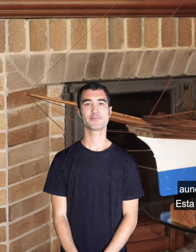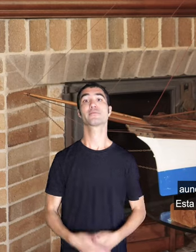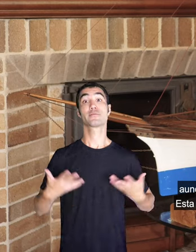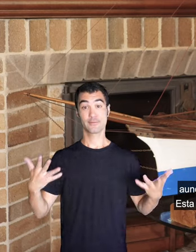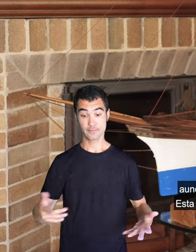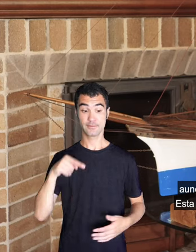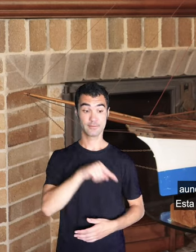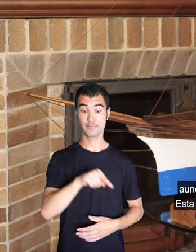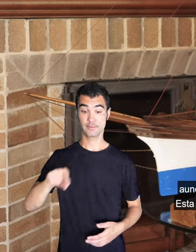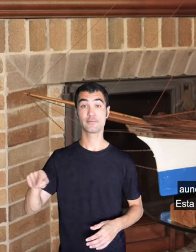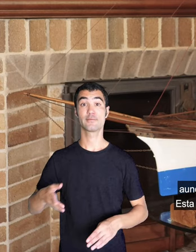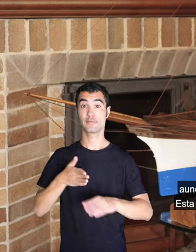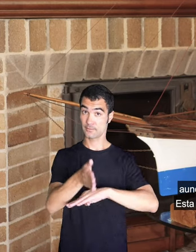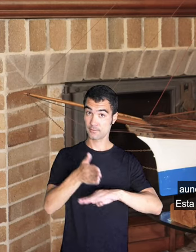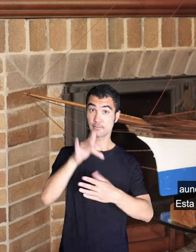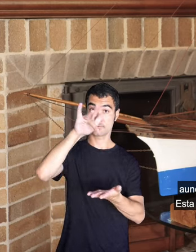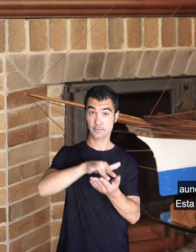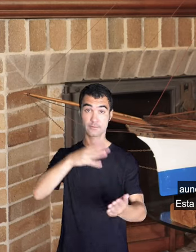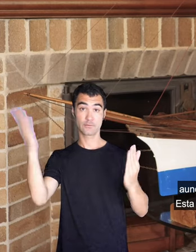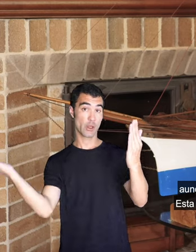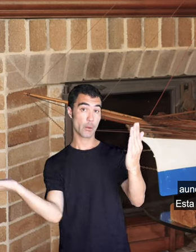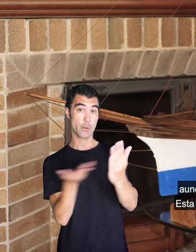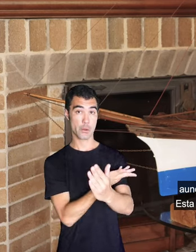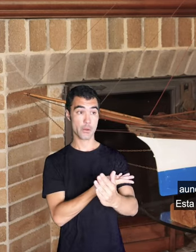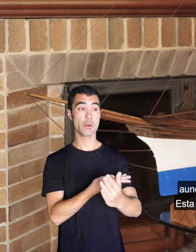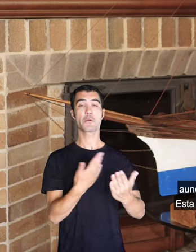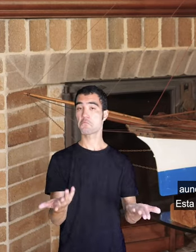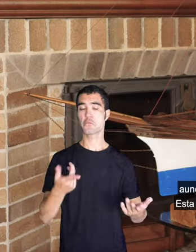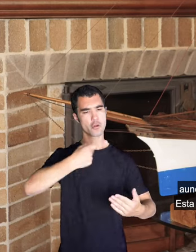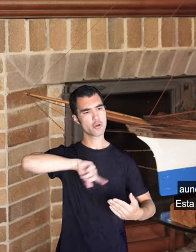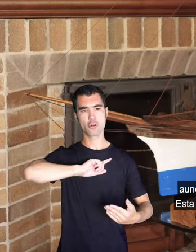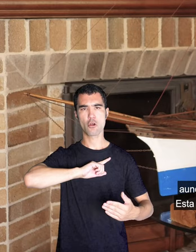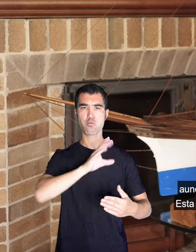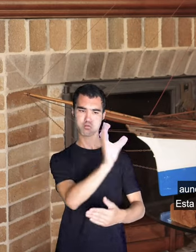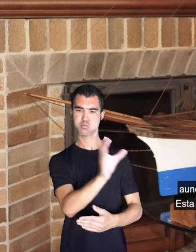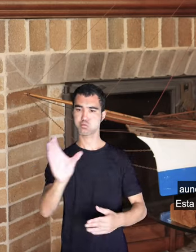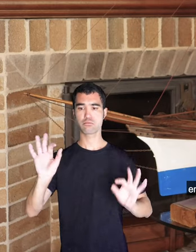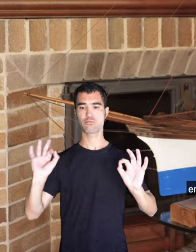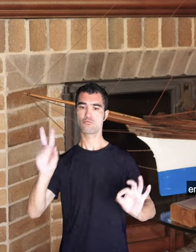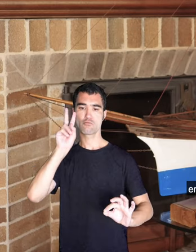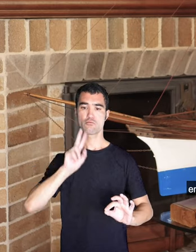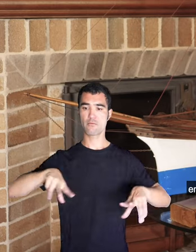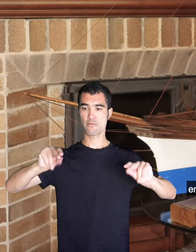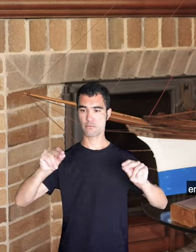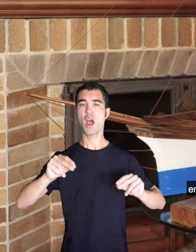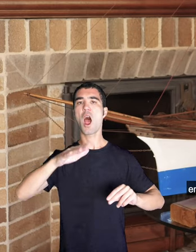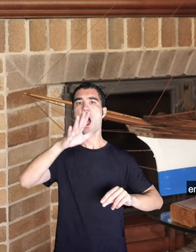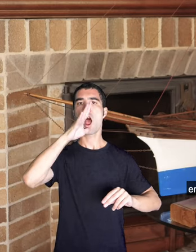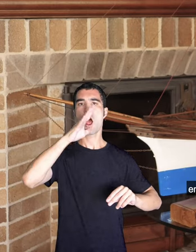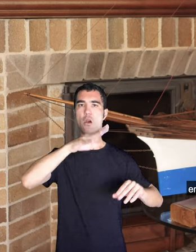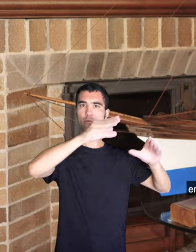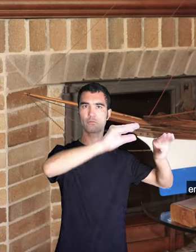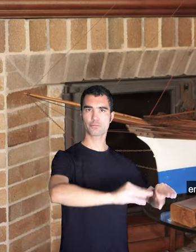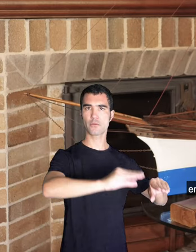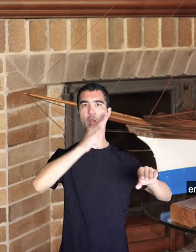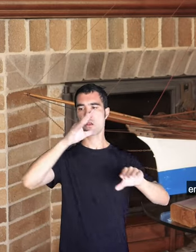I aquesta madera, una vegada tallada, la posaven, normalment ja en els gruixos fets, la posaven en la mull, ja sigui dins